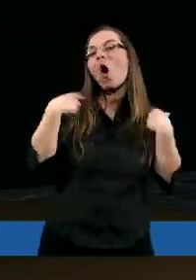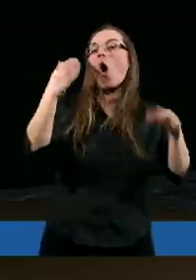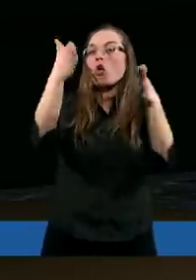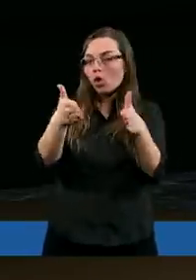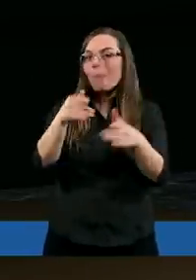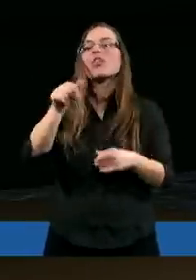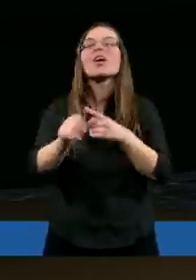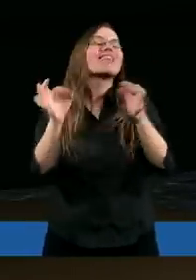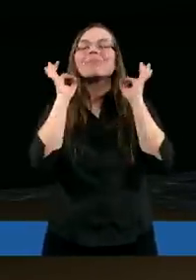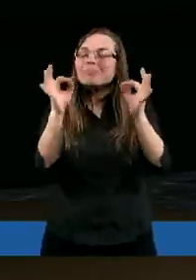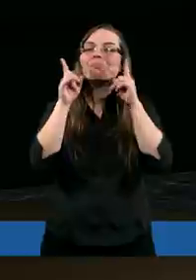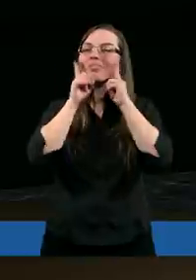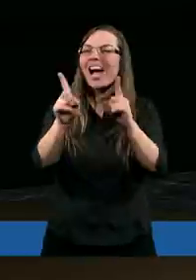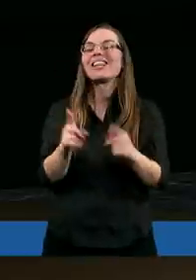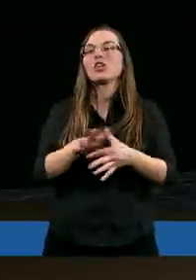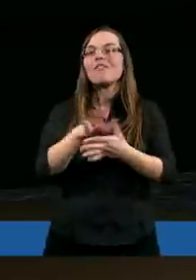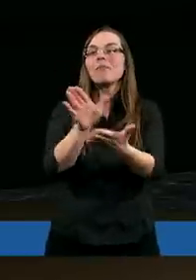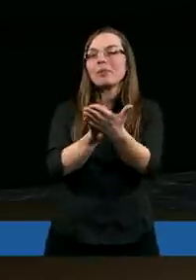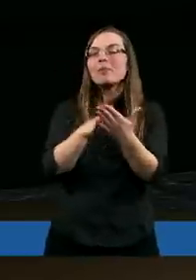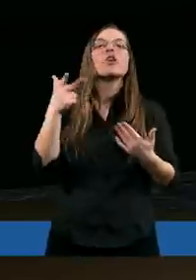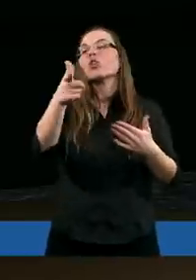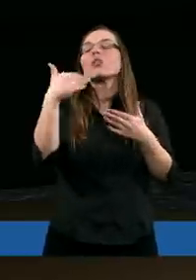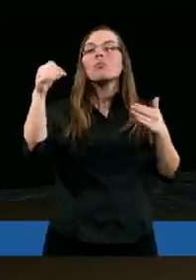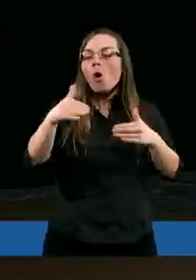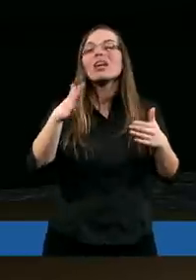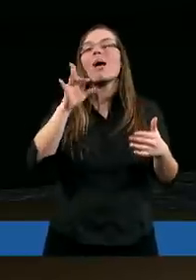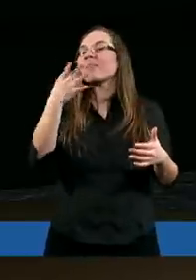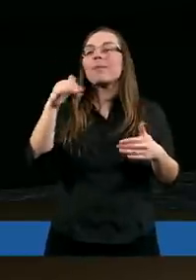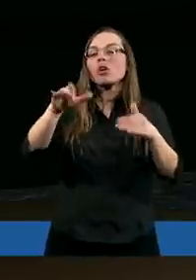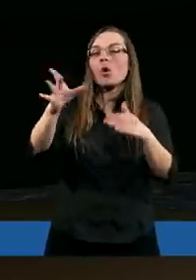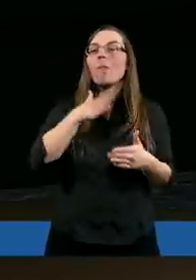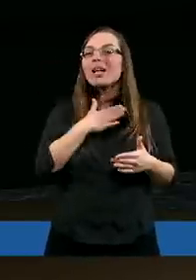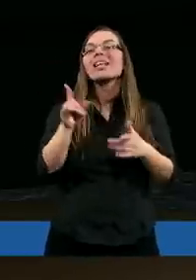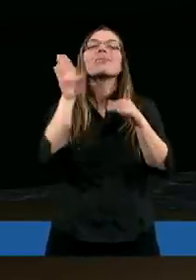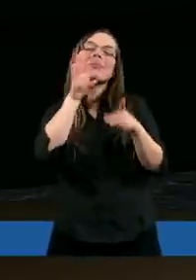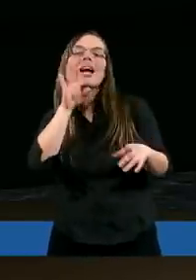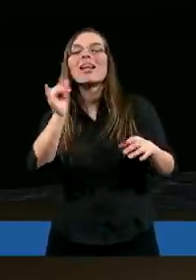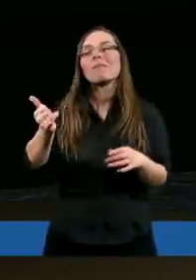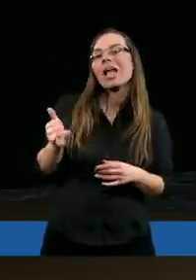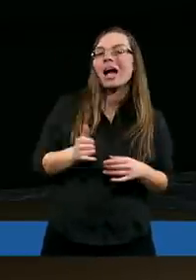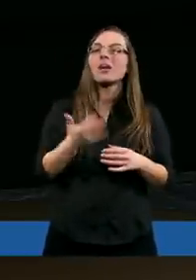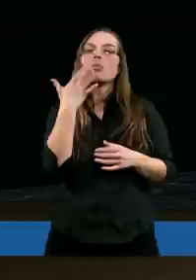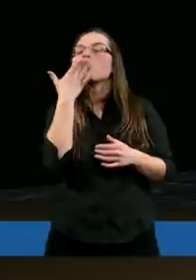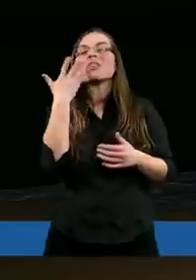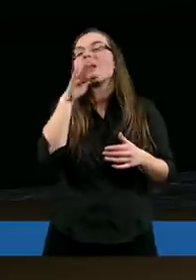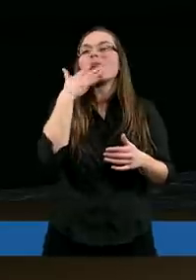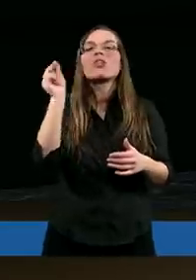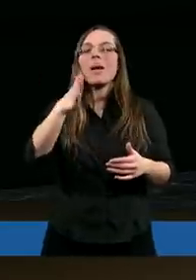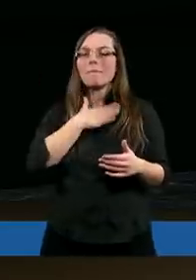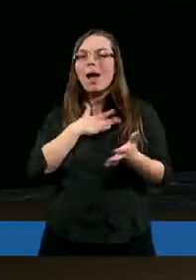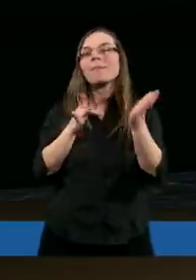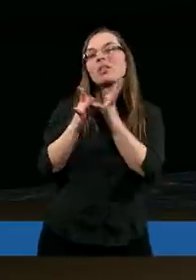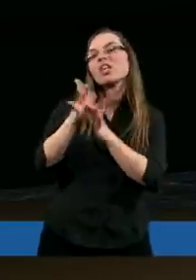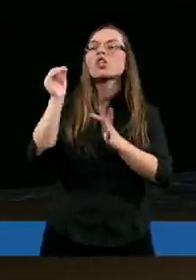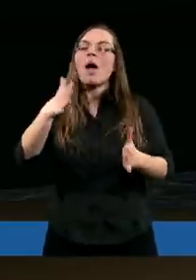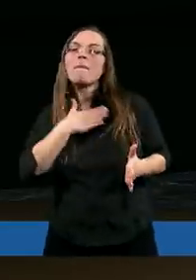jest ewidentne w Biblii, to my Go nie możemy mieć. To tak samo jak nie mówimy, że mamy Jezusa albo